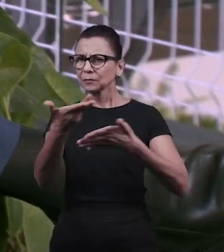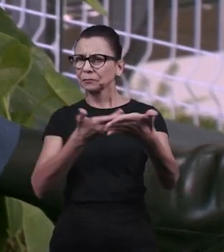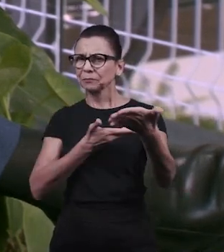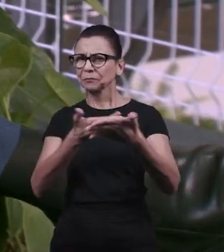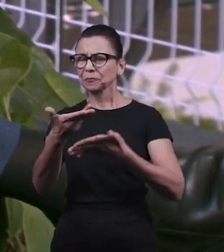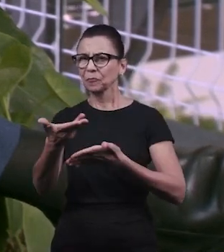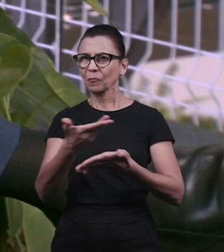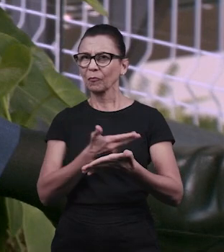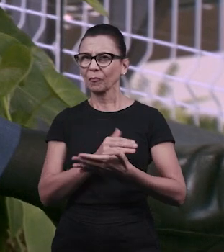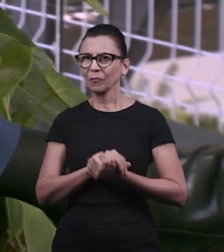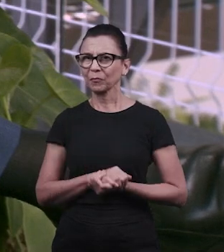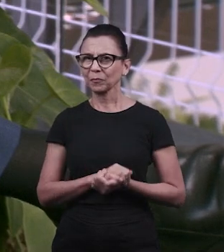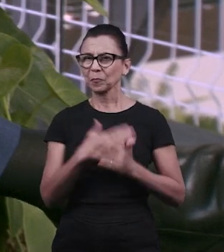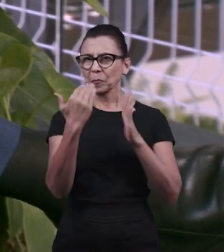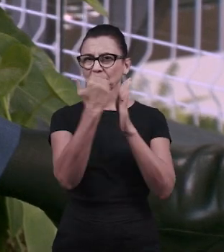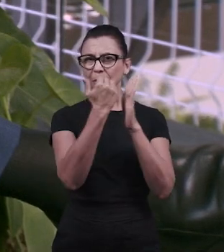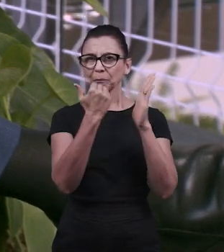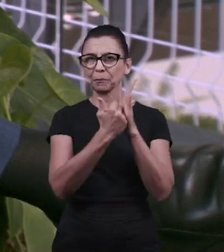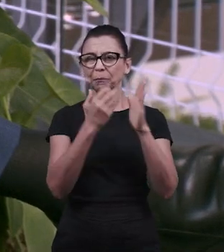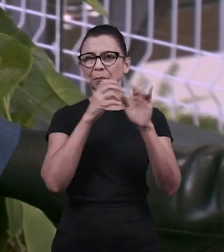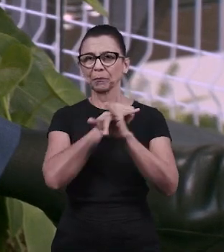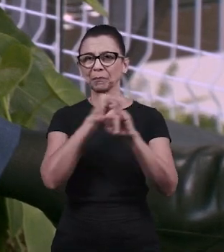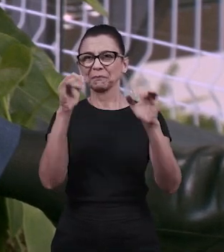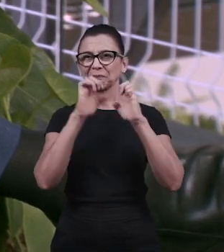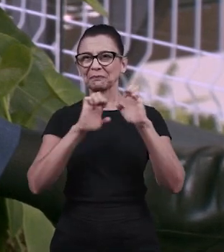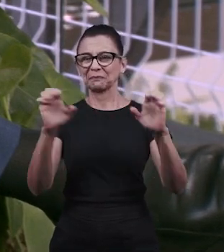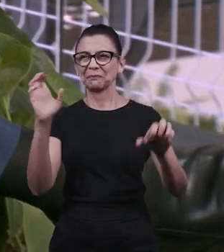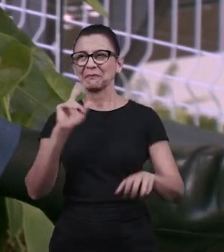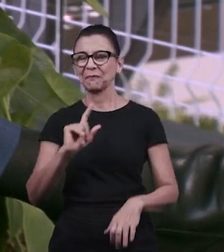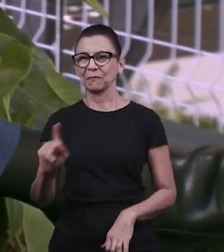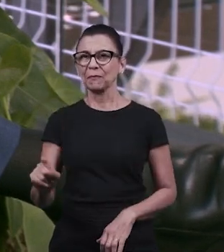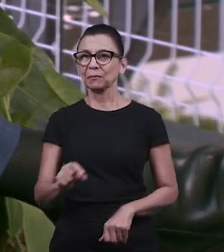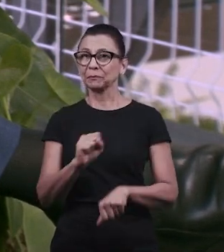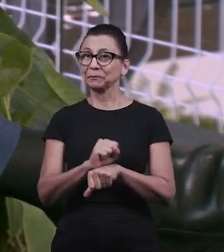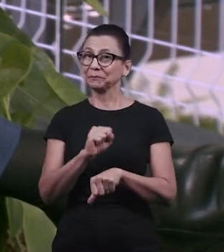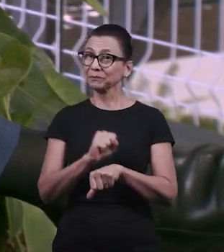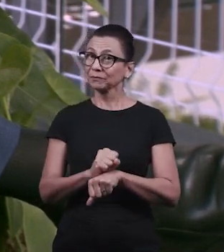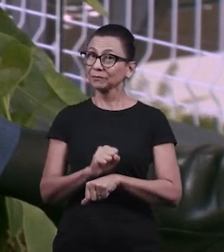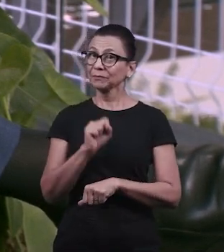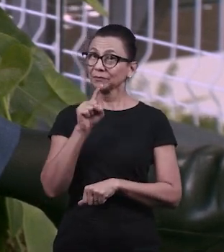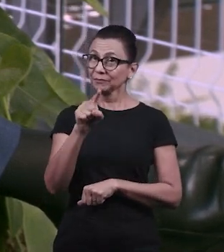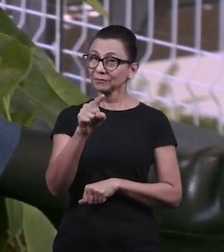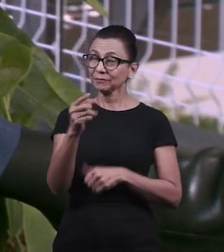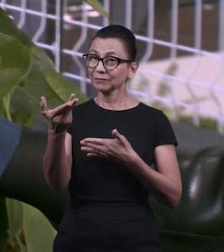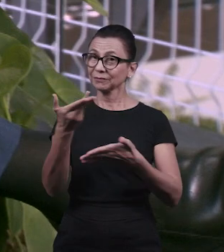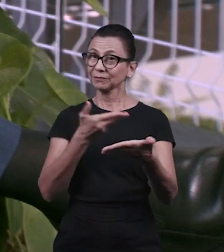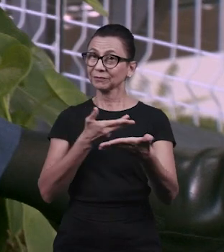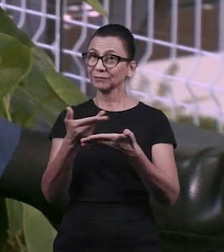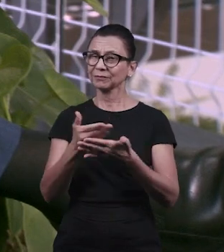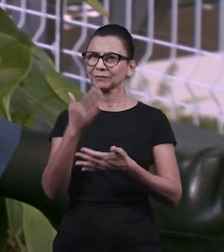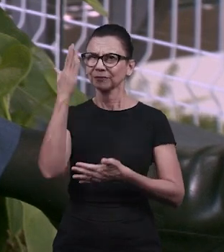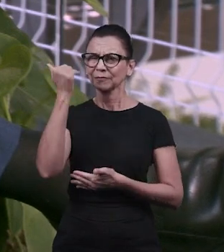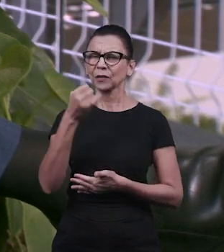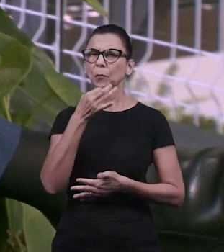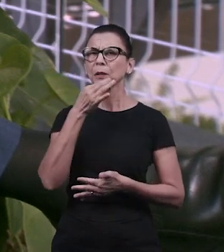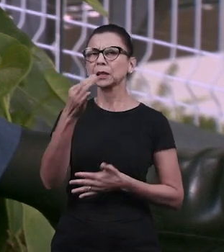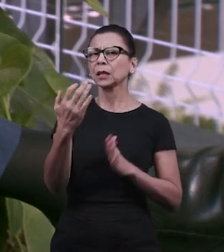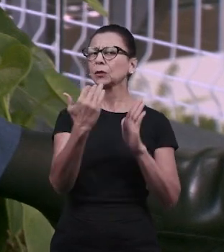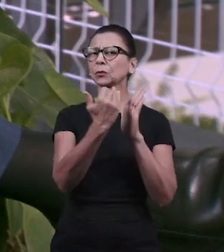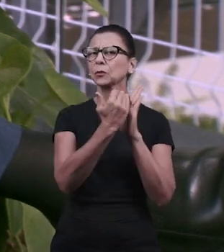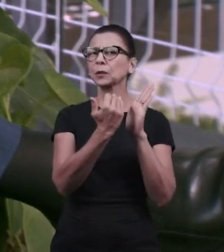я хотела бы задать вам вопрос. Вы уже писали нам на программу. Мы ждем вашего участия. Мы хотим знать ваше мнение в нашей